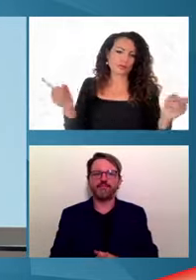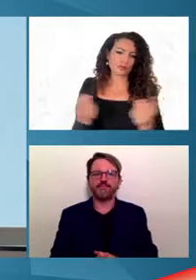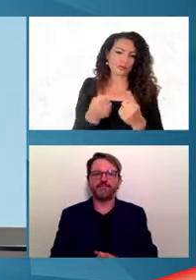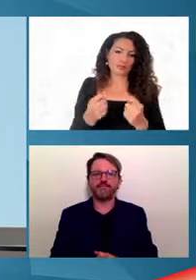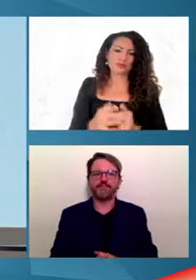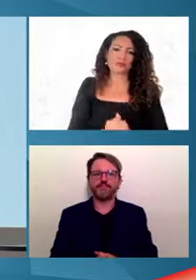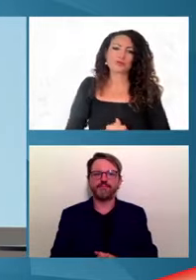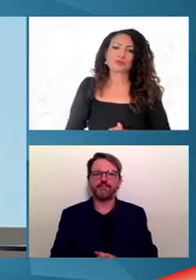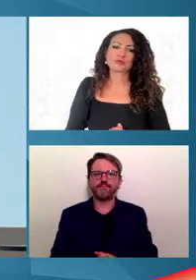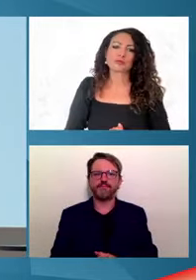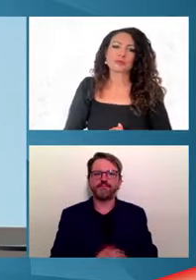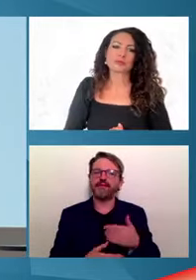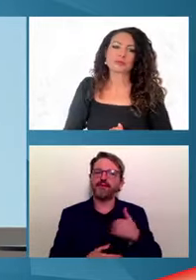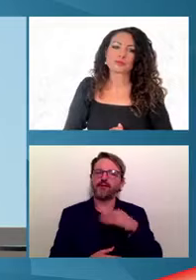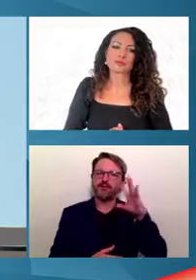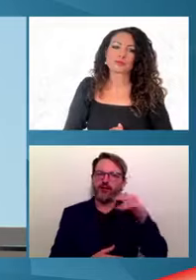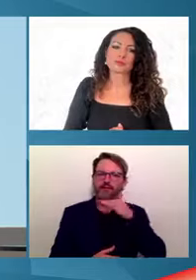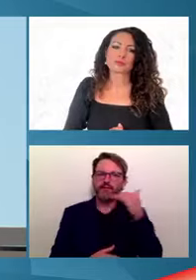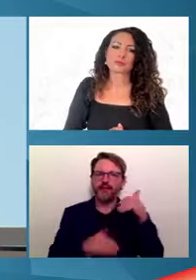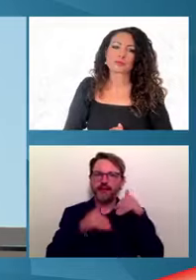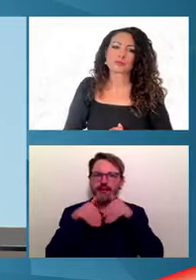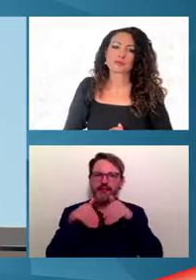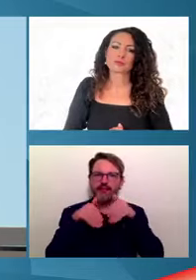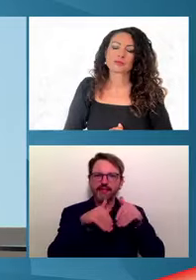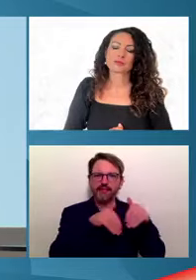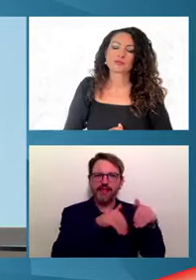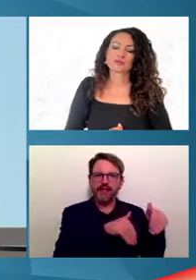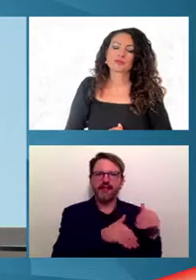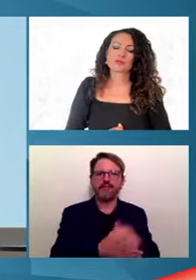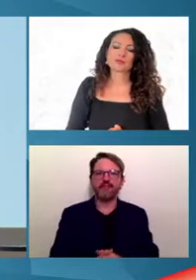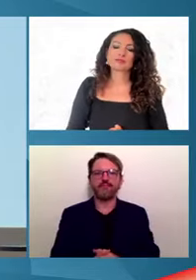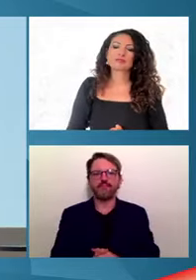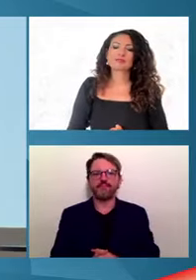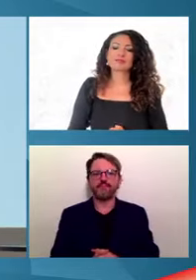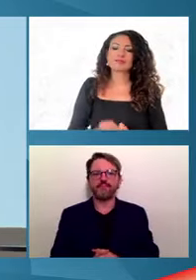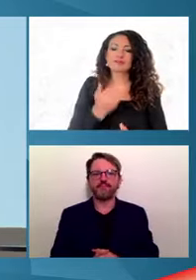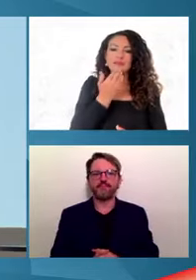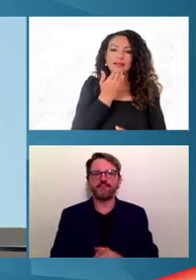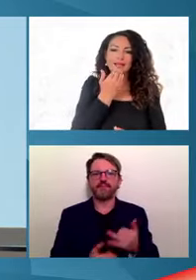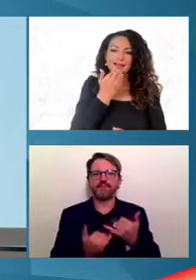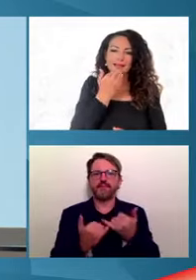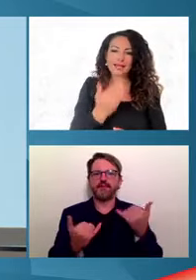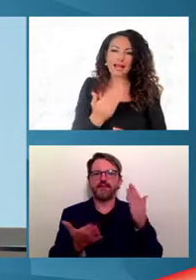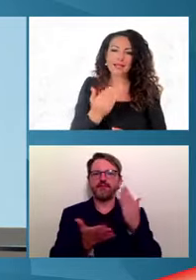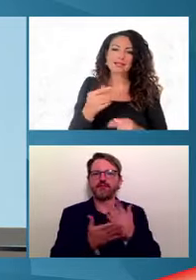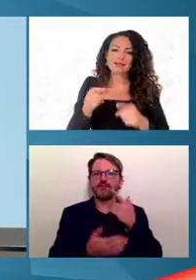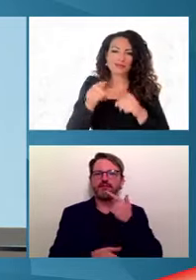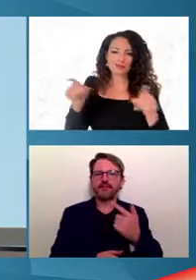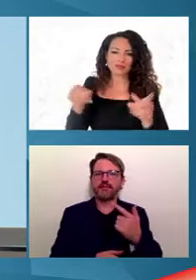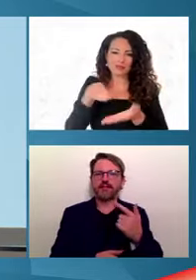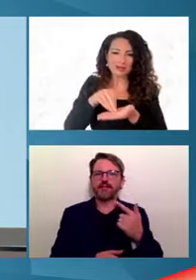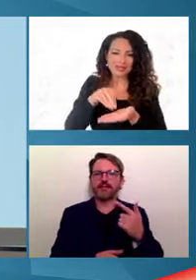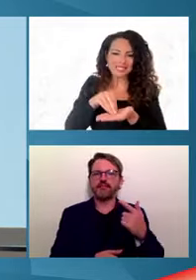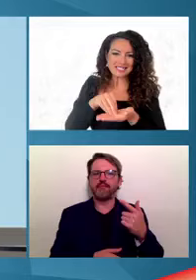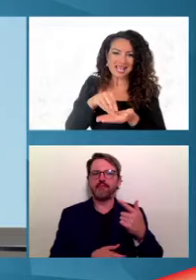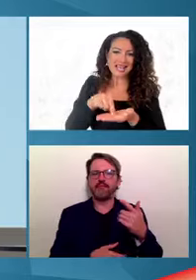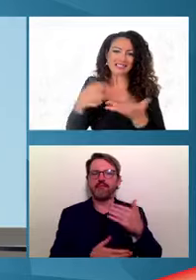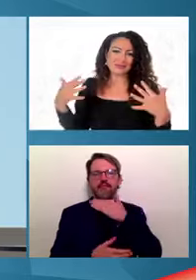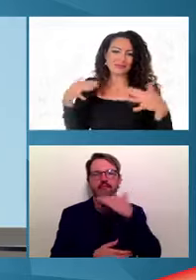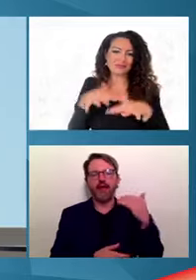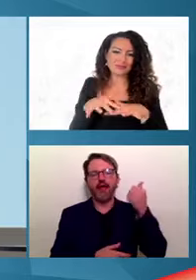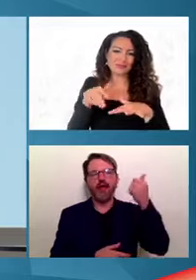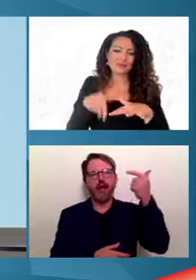Sie teilnehmen. Danke dafür, dass Sie heute hier sind. Wie bereits gesagt, das ist jetzt nicht der Moment, wo wieder mit Aufzählungen begonnen